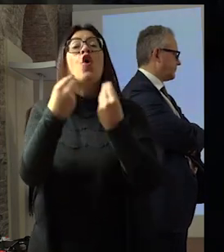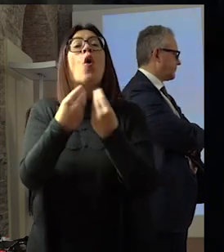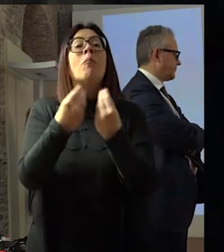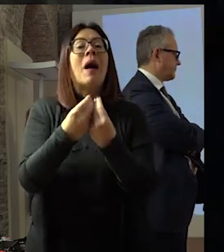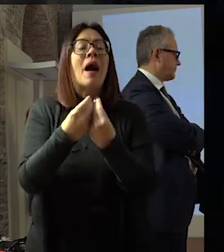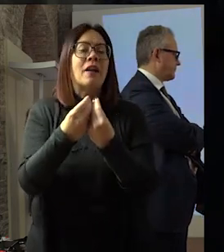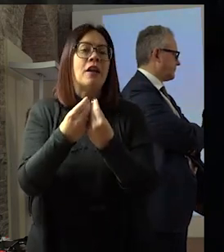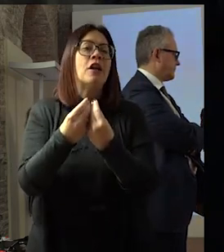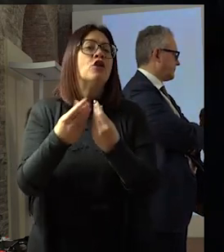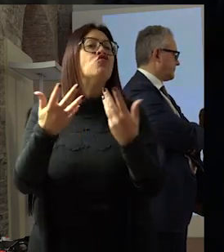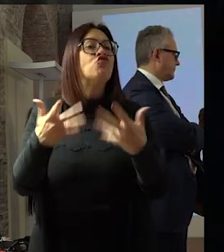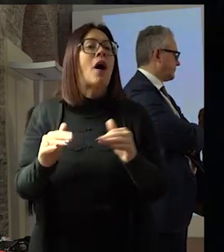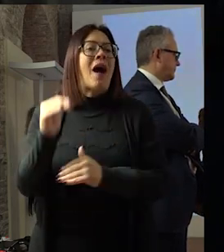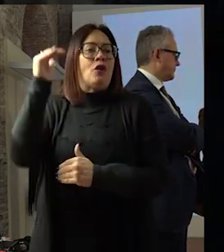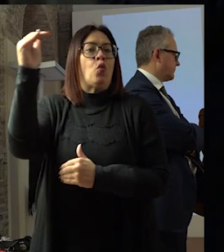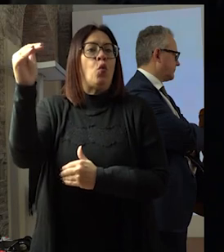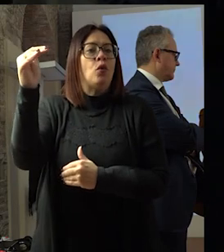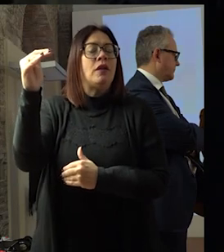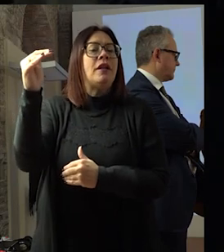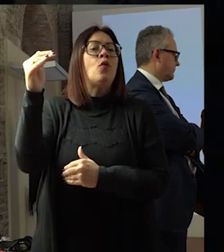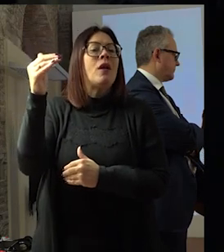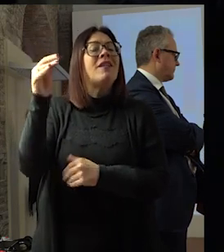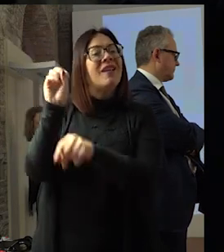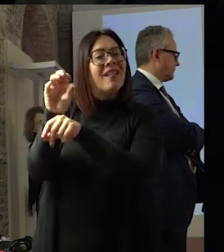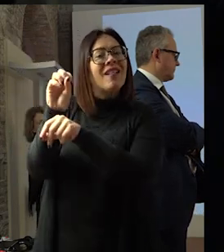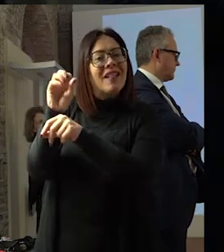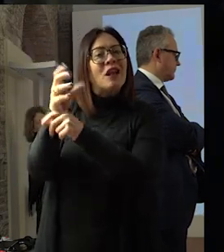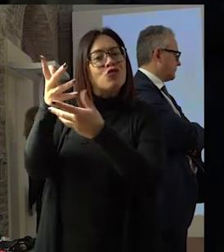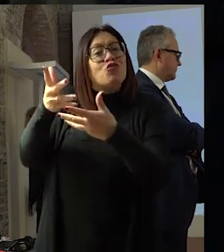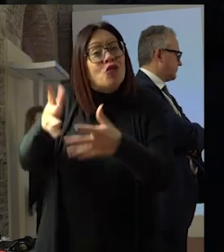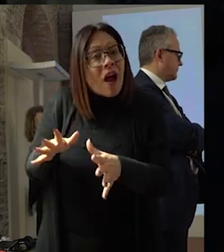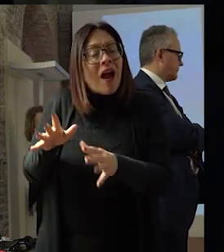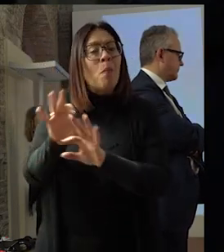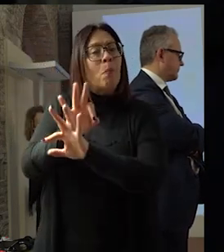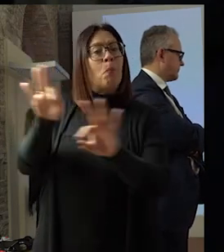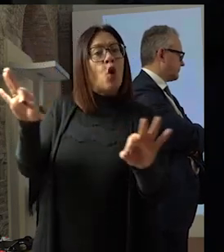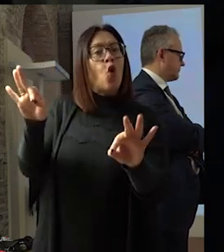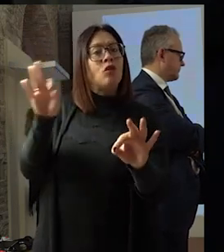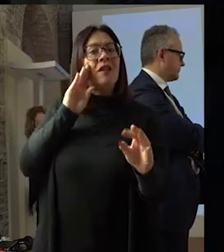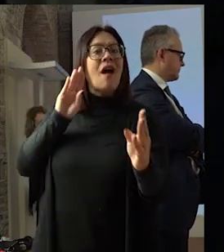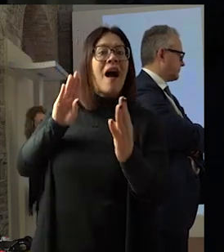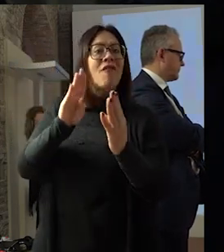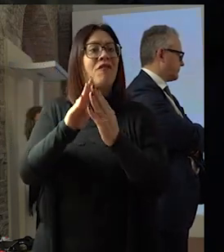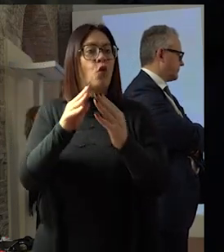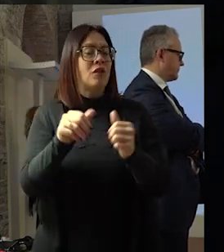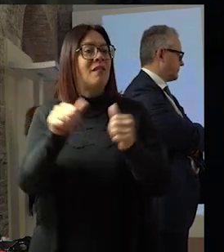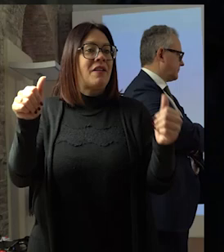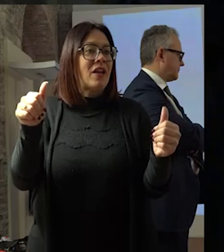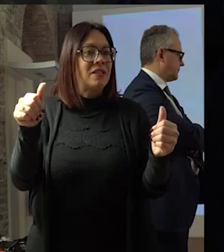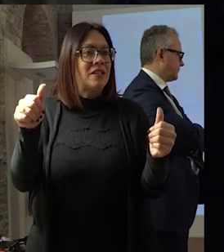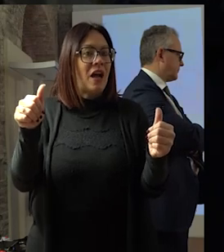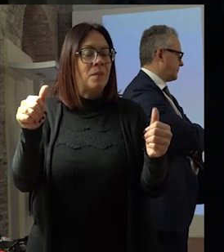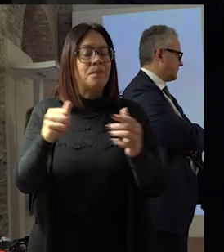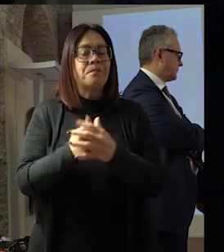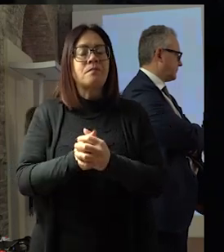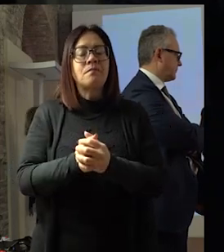quindi sicuramente più educati e più preparati ad affrontare la diversità.